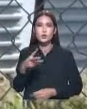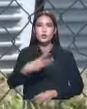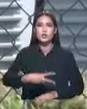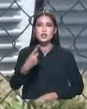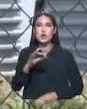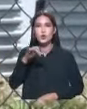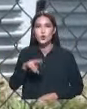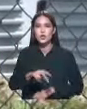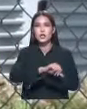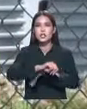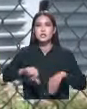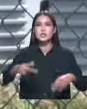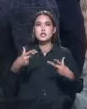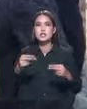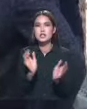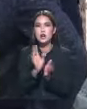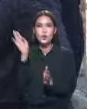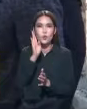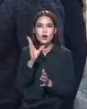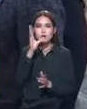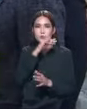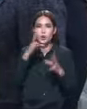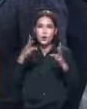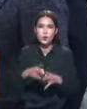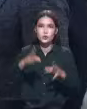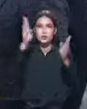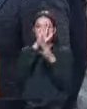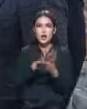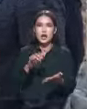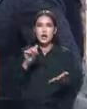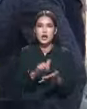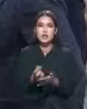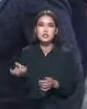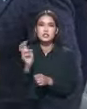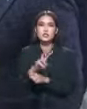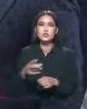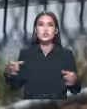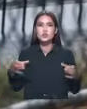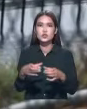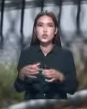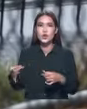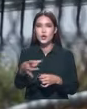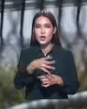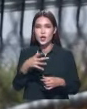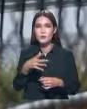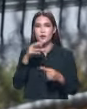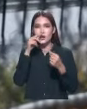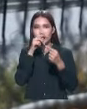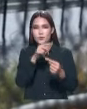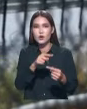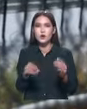31 июля. Территорию, где грязная вода может нанести ущерб природе, посетили члены Республиканского общественного совета